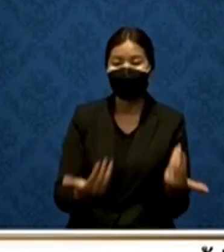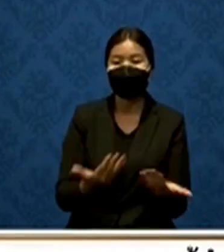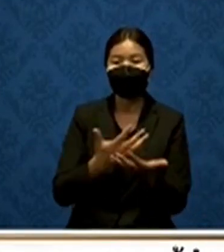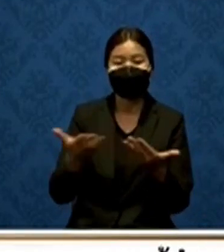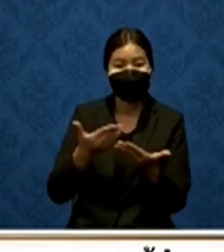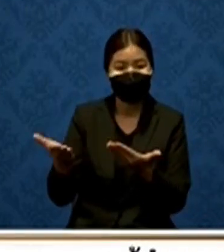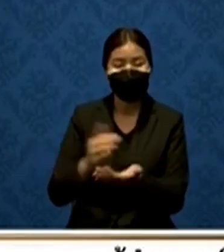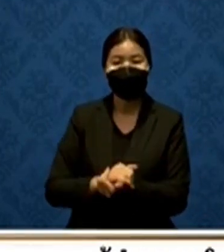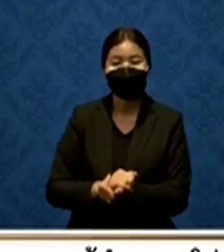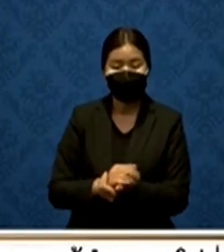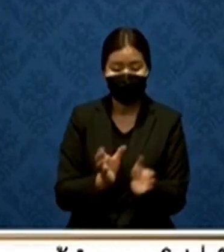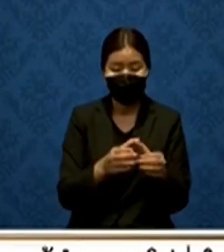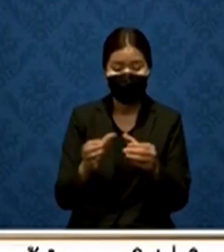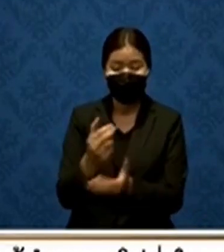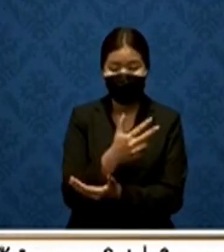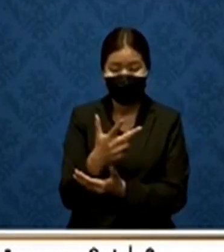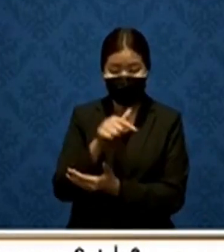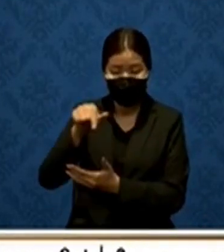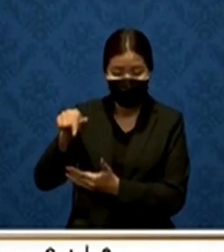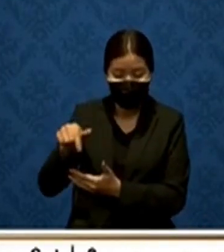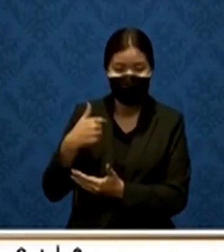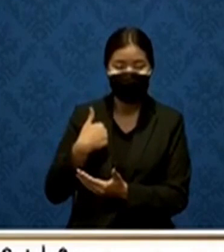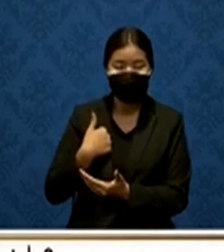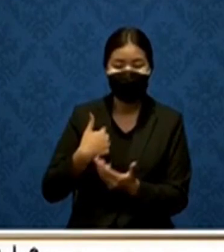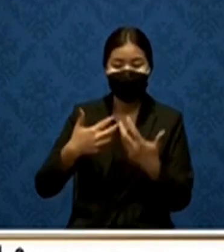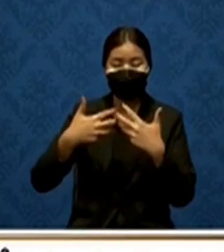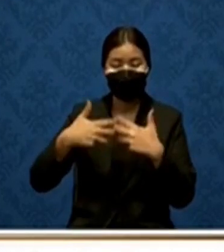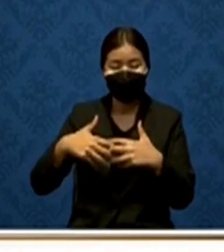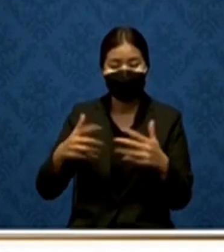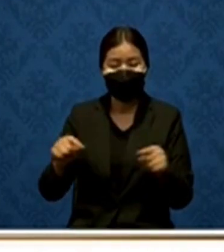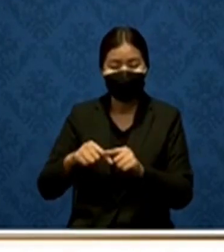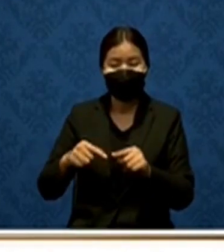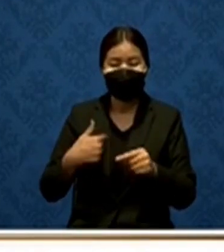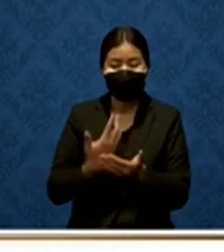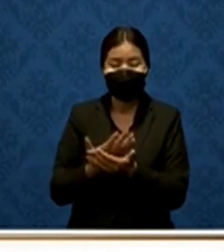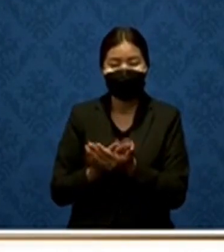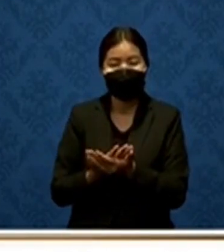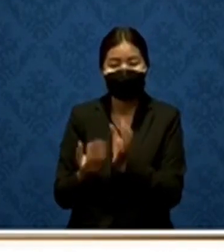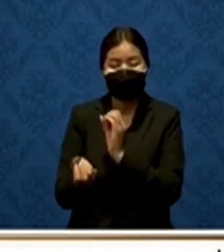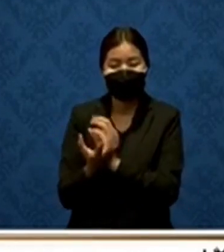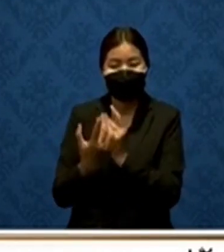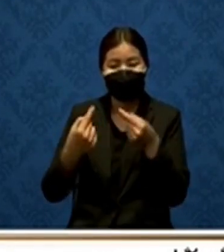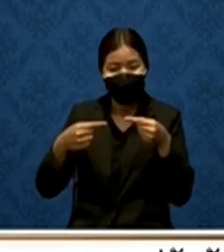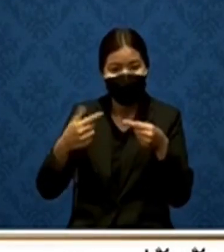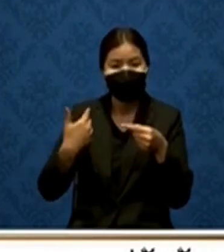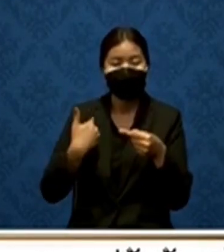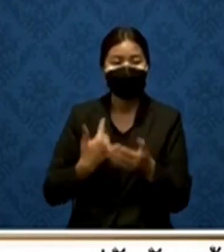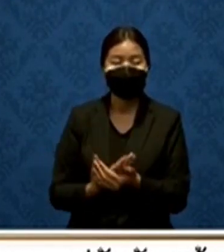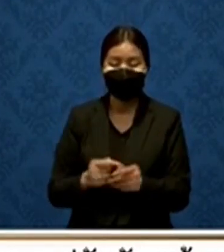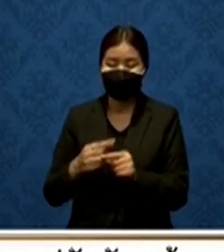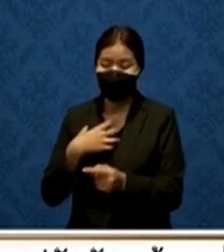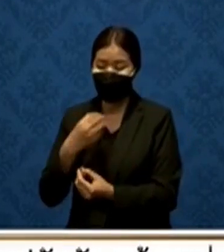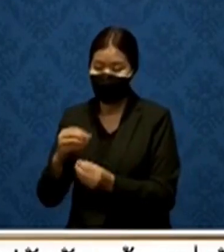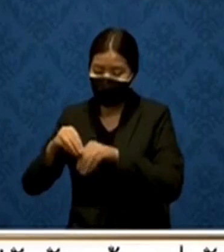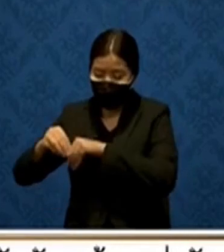ทั้งสาม กล่มนี่้องยอมรความจิ ว่า ผนประโยช์ขัดกันกลุม กฎรยกร ผู้ปลูกรมาก weighedอยากใหปารมรา